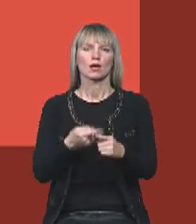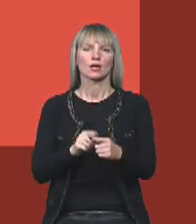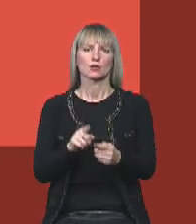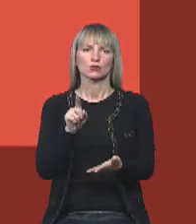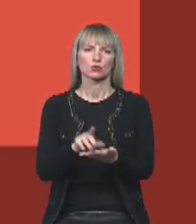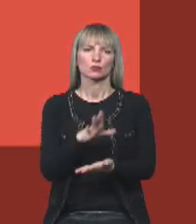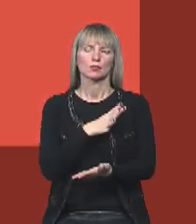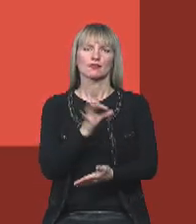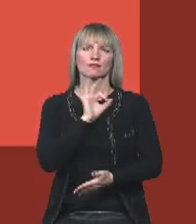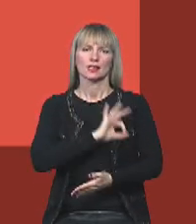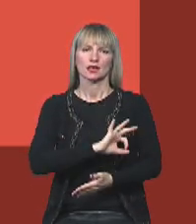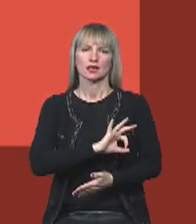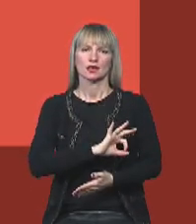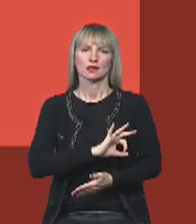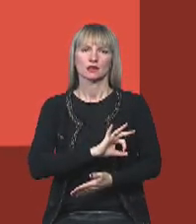бути вигідно.